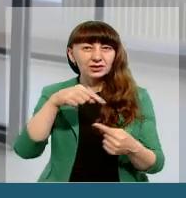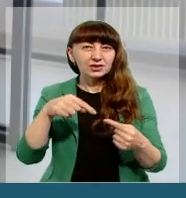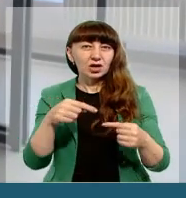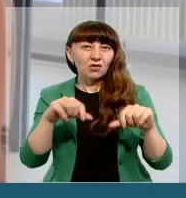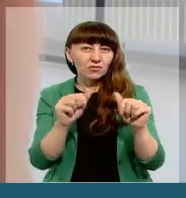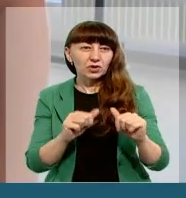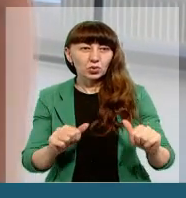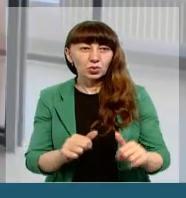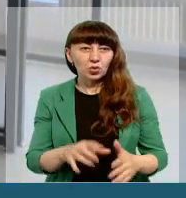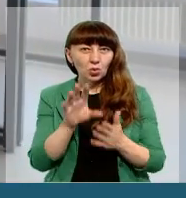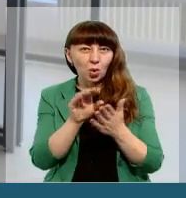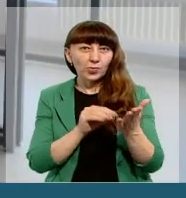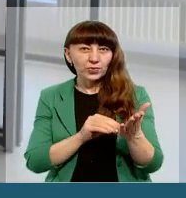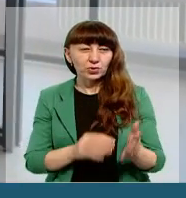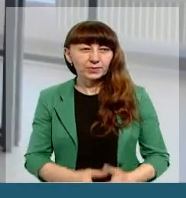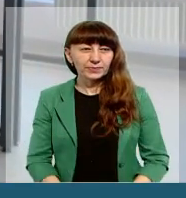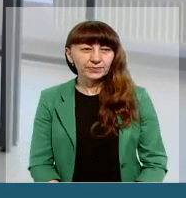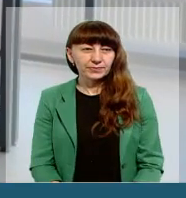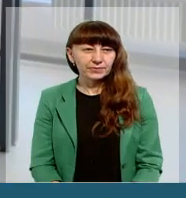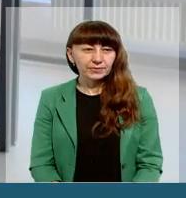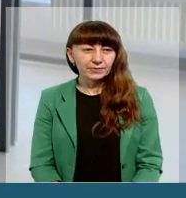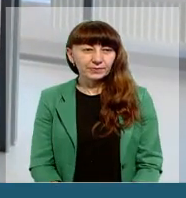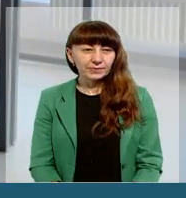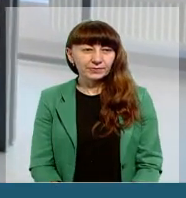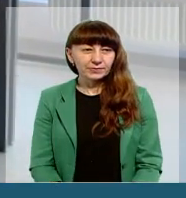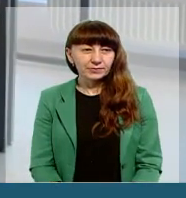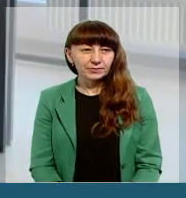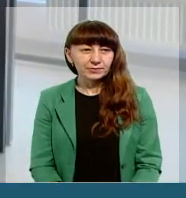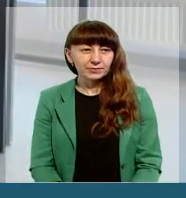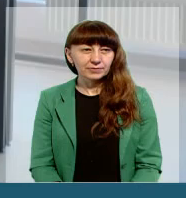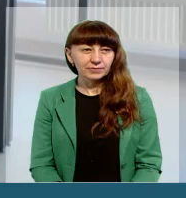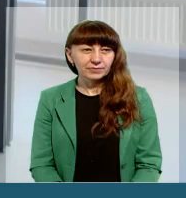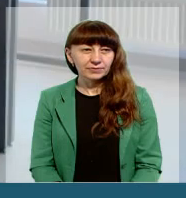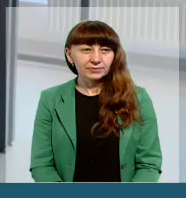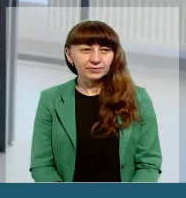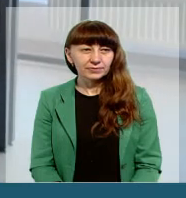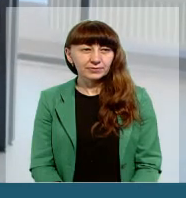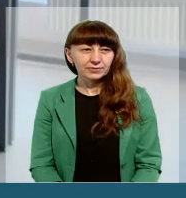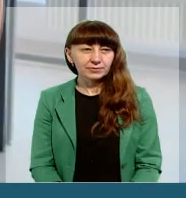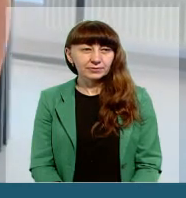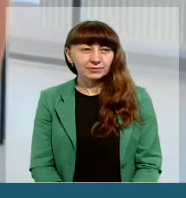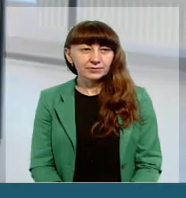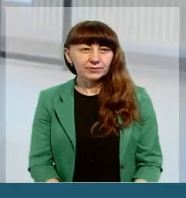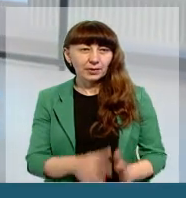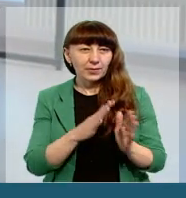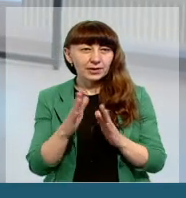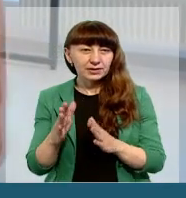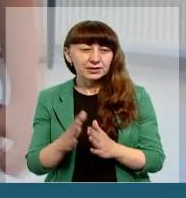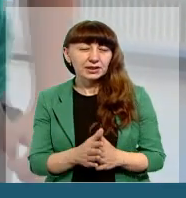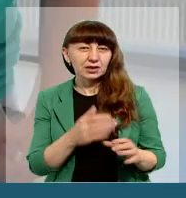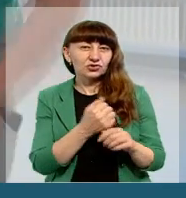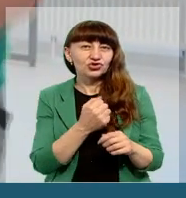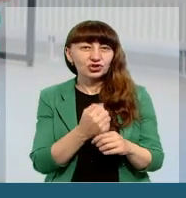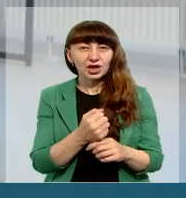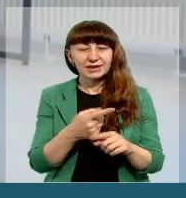делают код. Потом, если настроить то, что хочешь, будут вот так водить и постепенно вверх